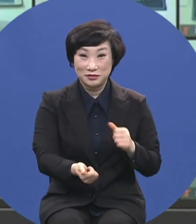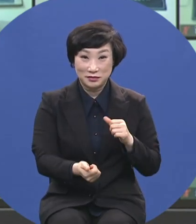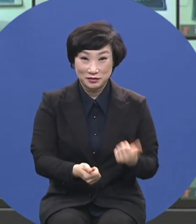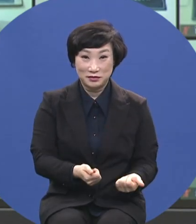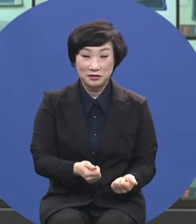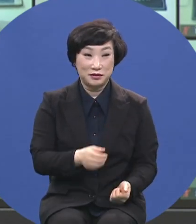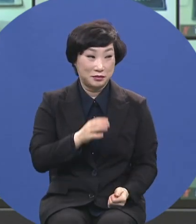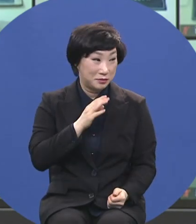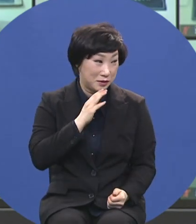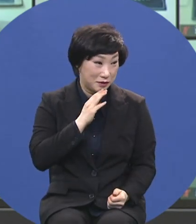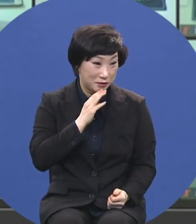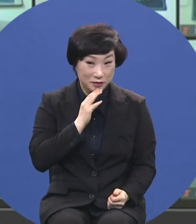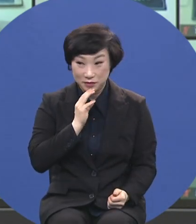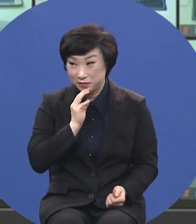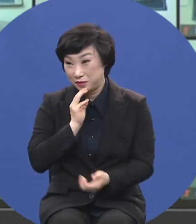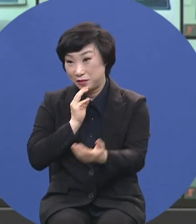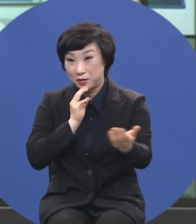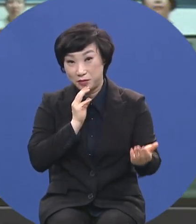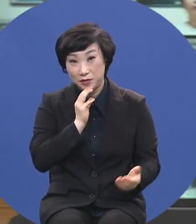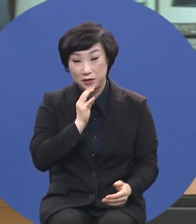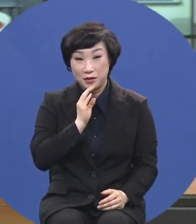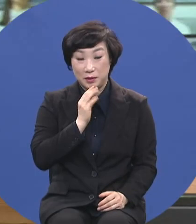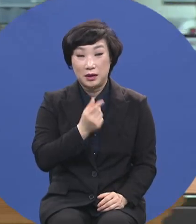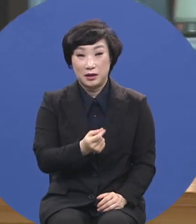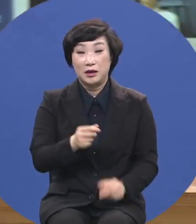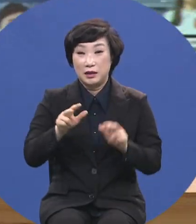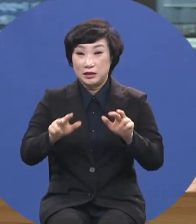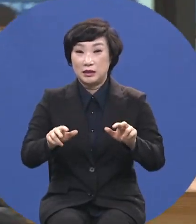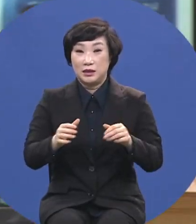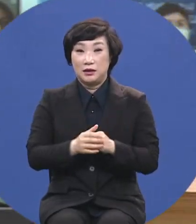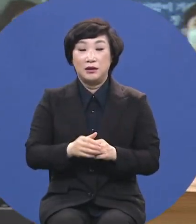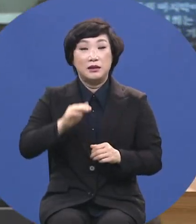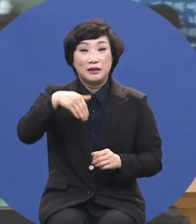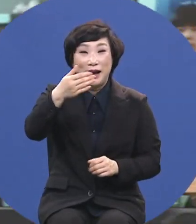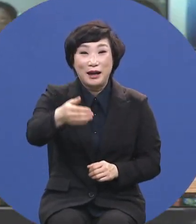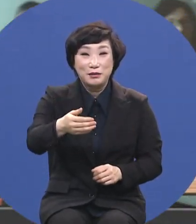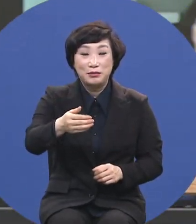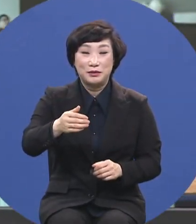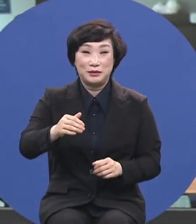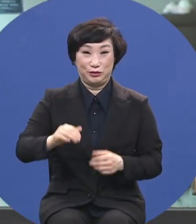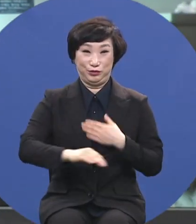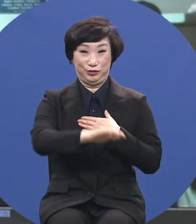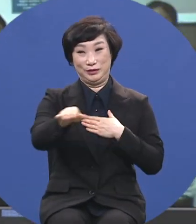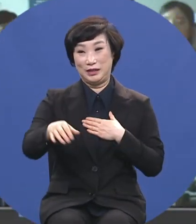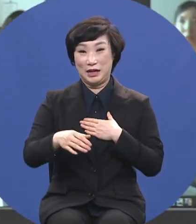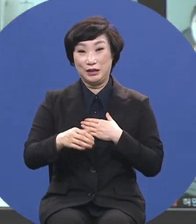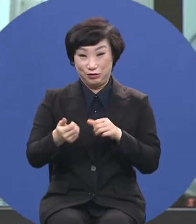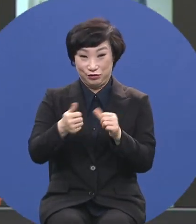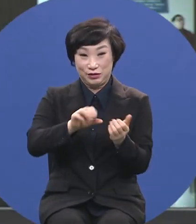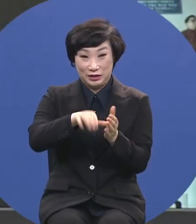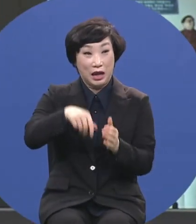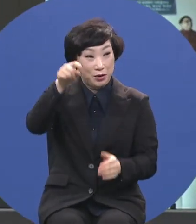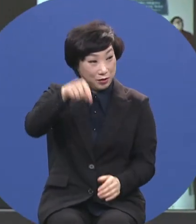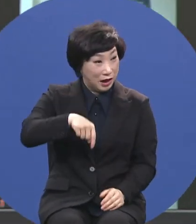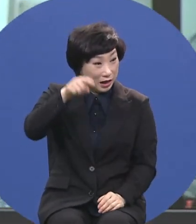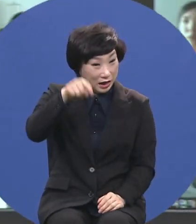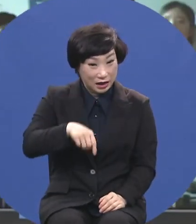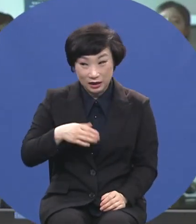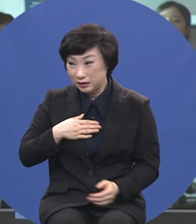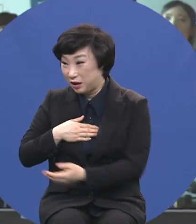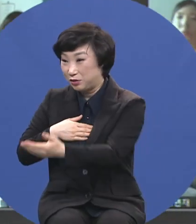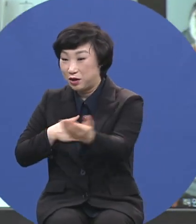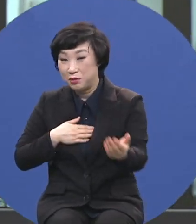죽어갔습니다. 차례차례. 지금 다음 우리 순번입니다. 여러분들의